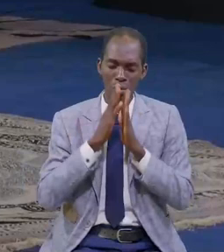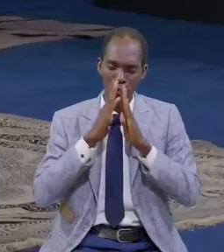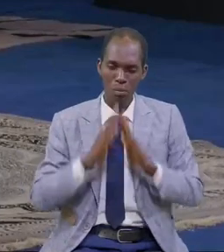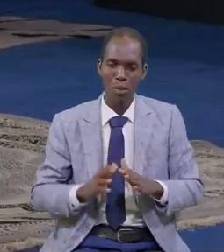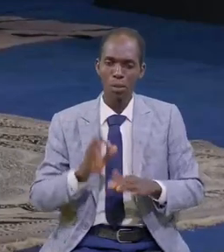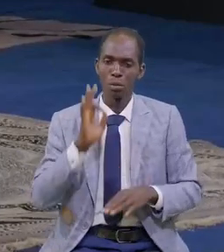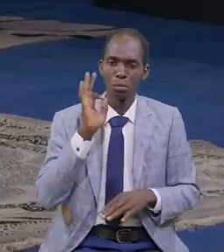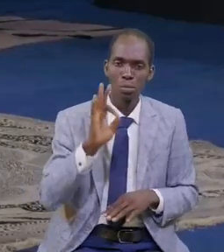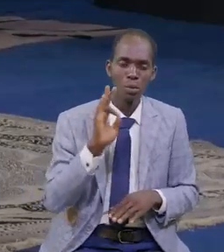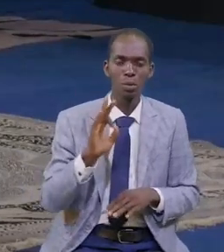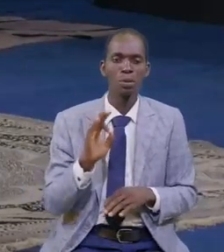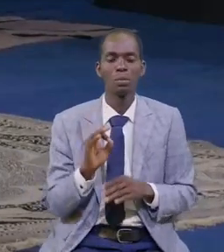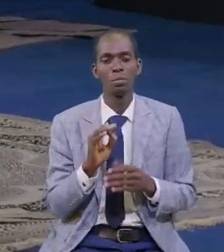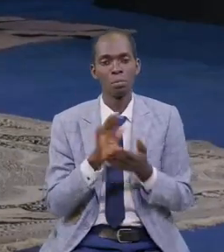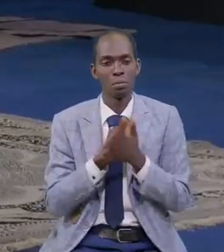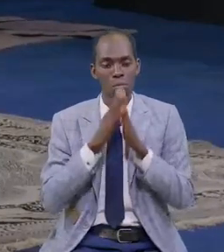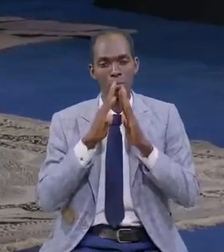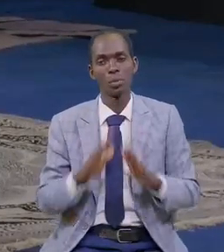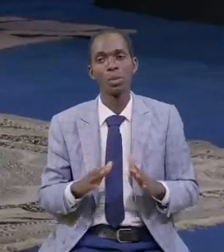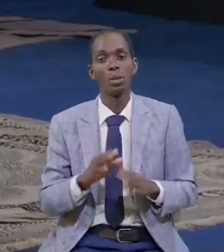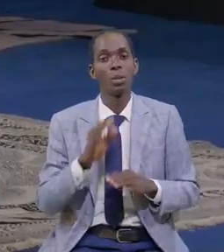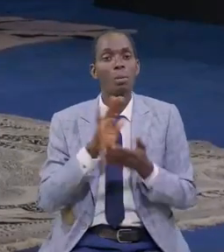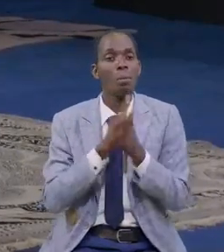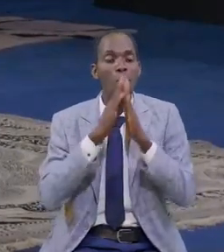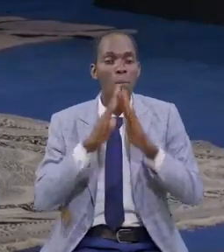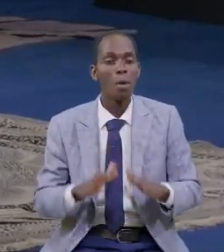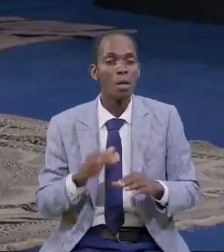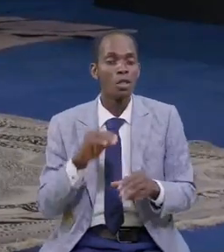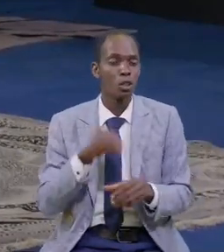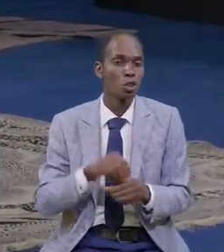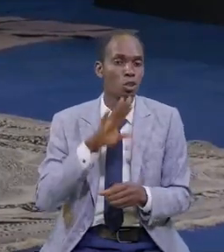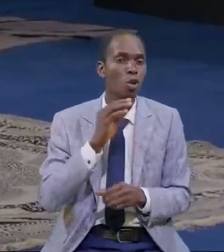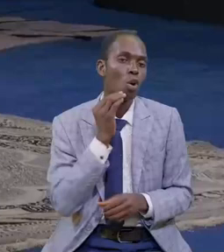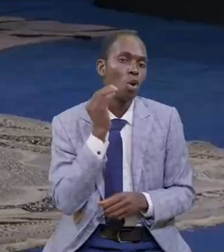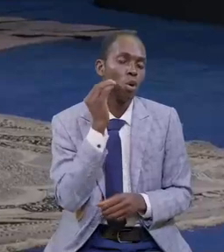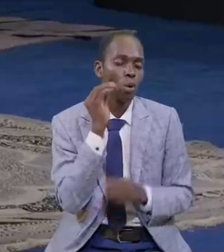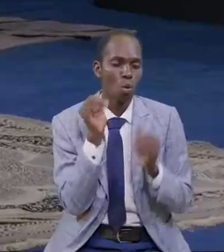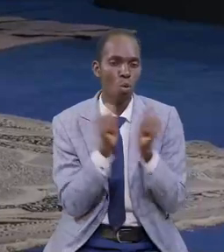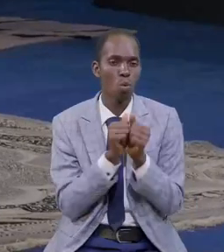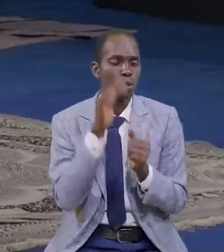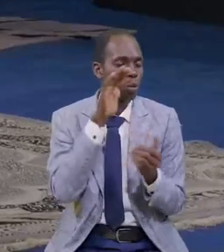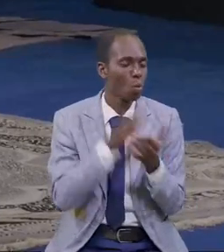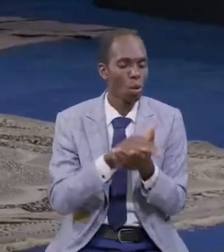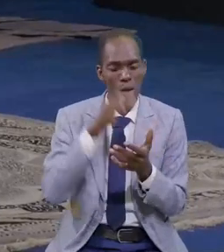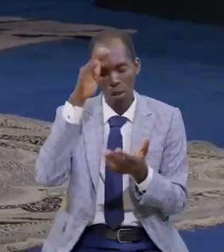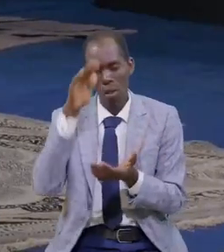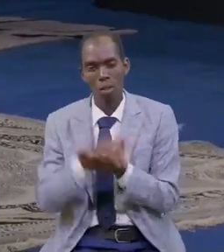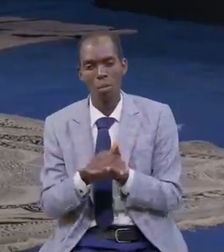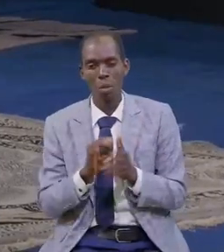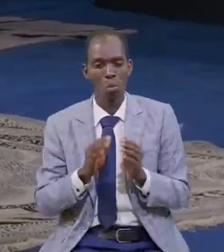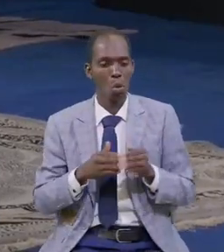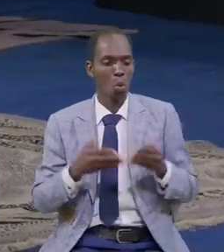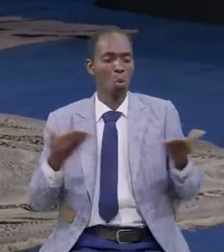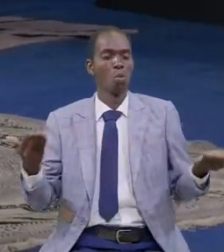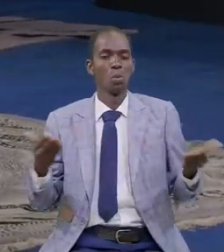annonce la paix la paix dans votre famille dans votre foyer avec votre femme avec votre mari